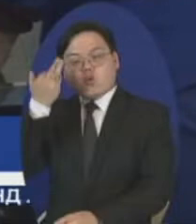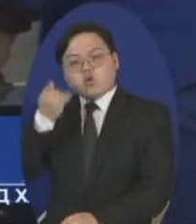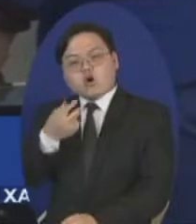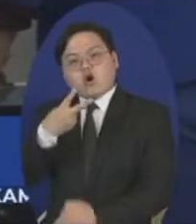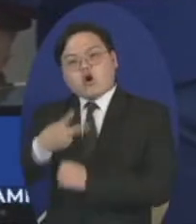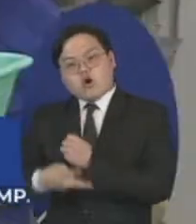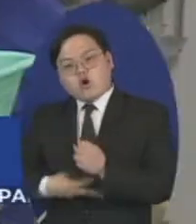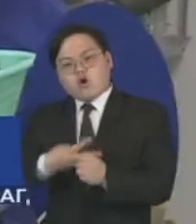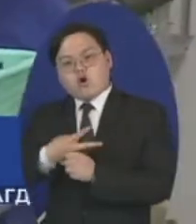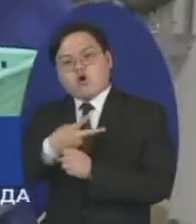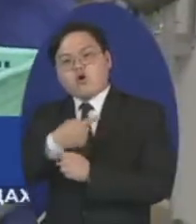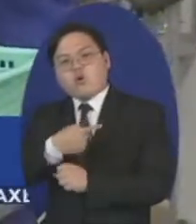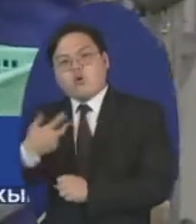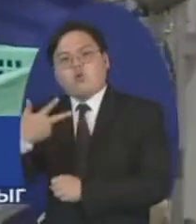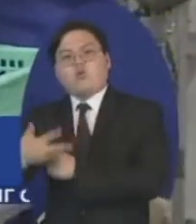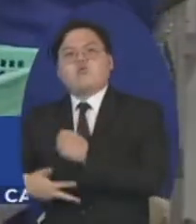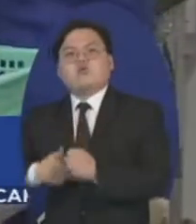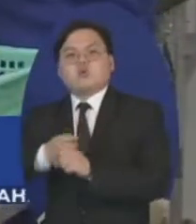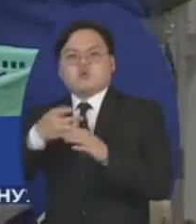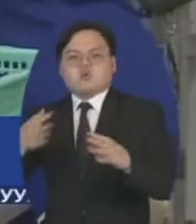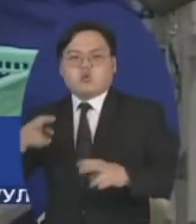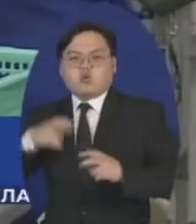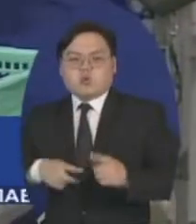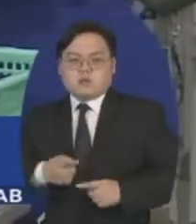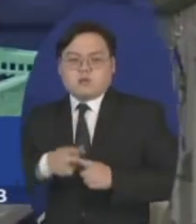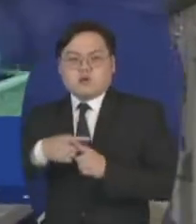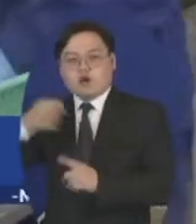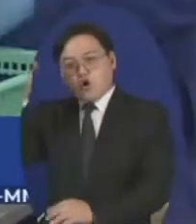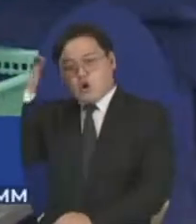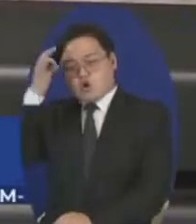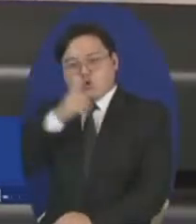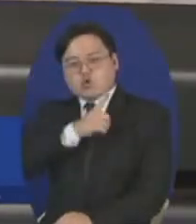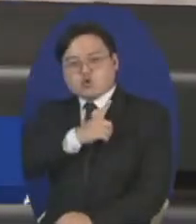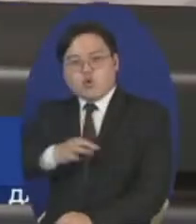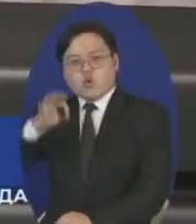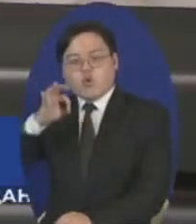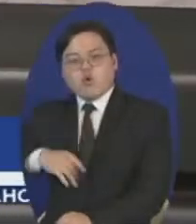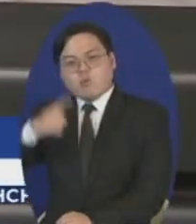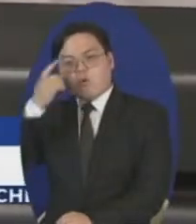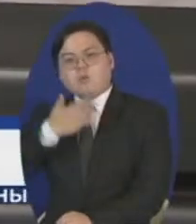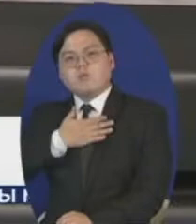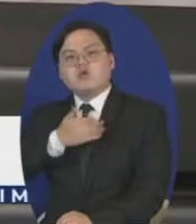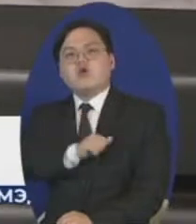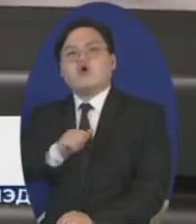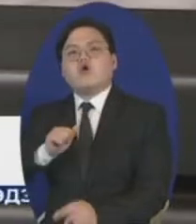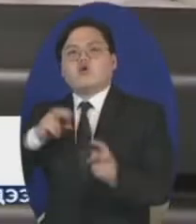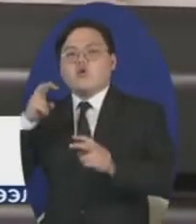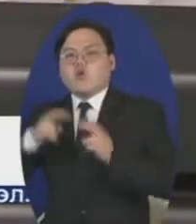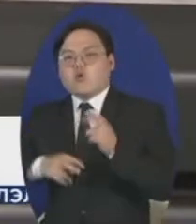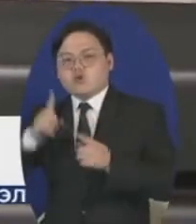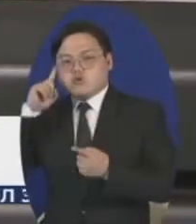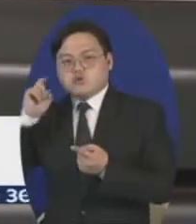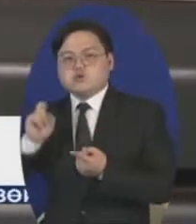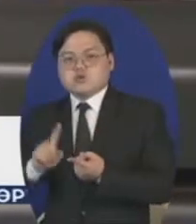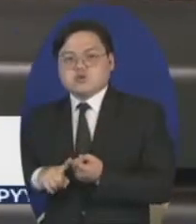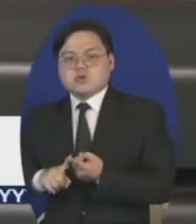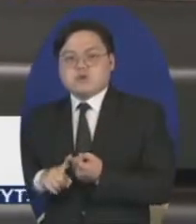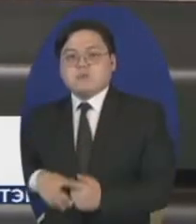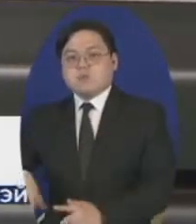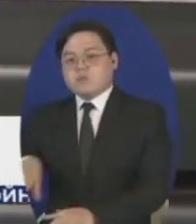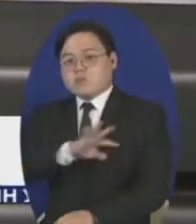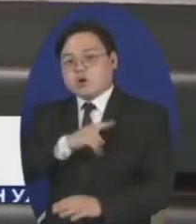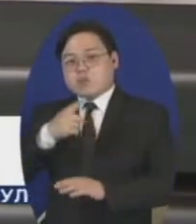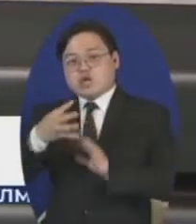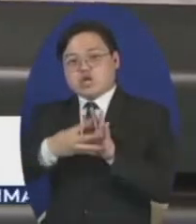ойрын 2-3 жилийн хугацаанд үйлдвэрээ нэмж, өндөгнийхээ хэрэгцээг дотоодоос хангах зорилт тавьж байна. Бид нар